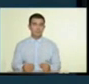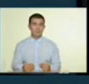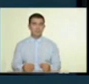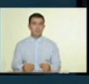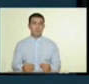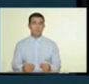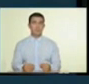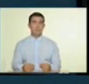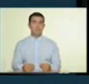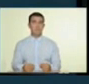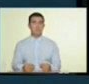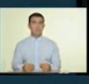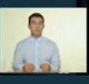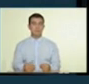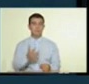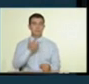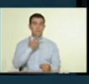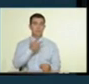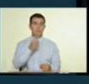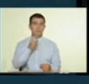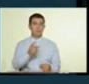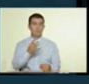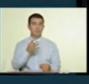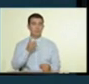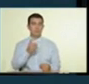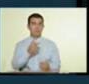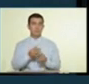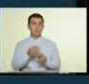Endi esa mana shu 3x qo'shuv 4x ni o'rniga